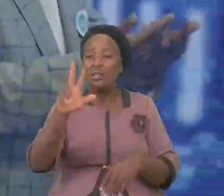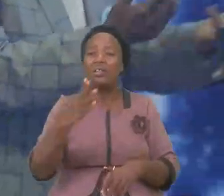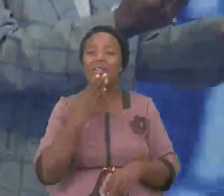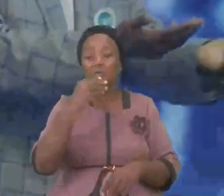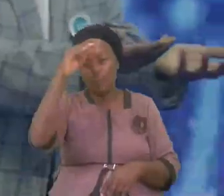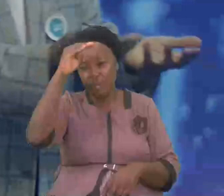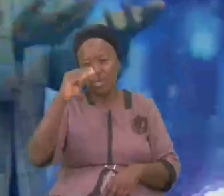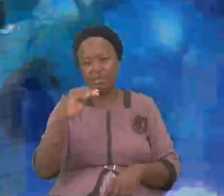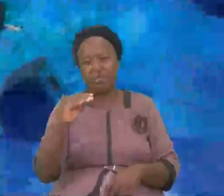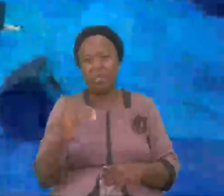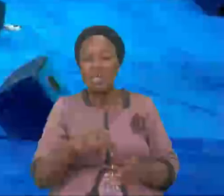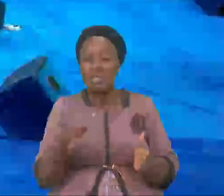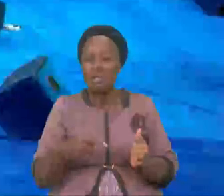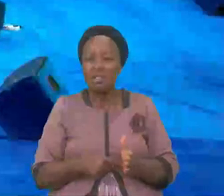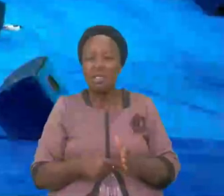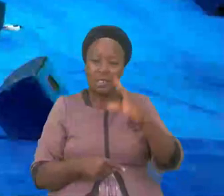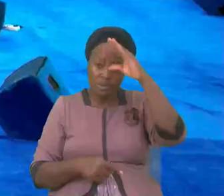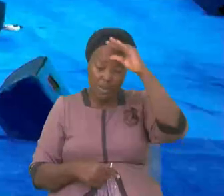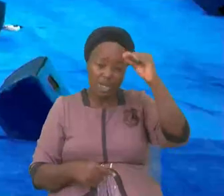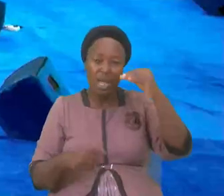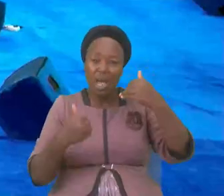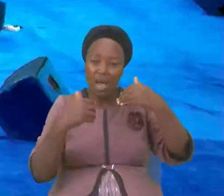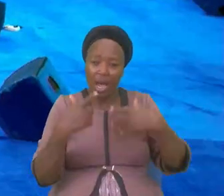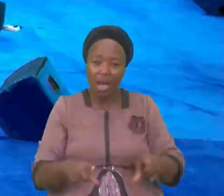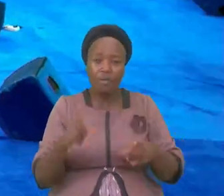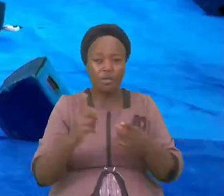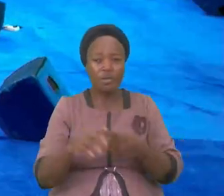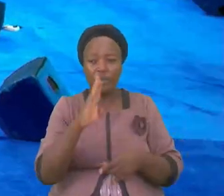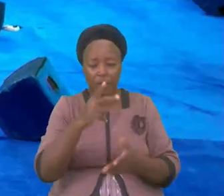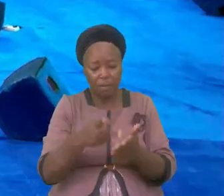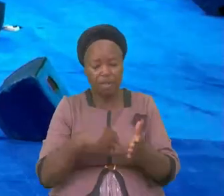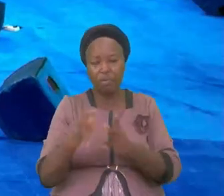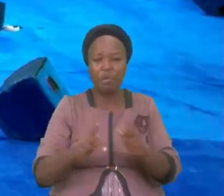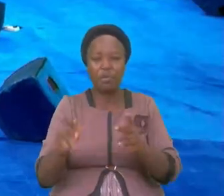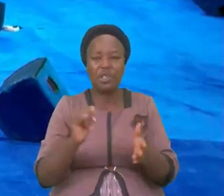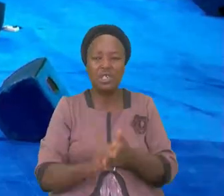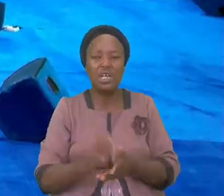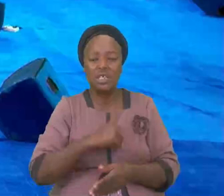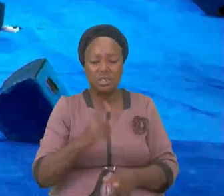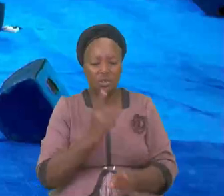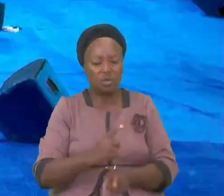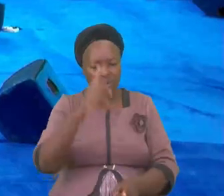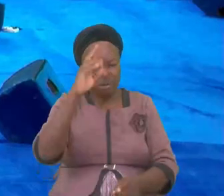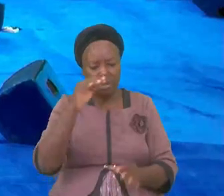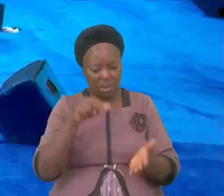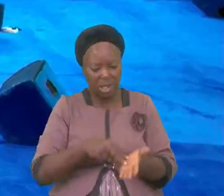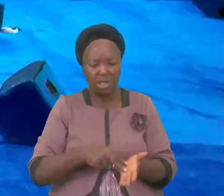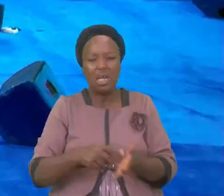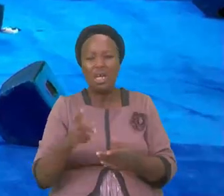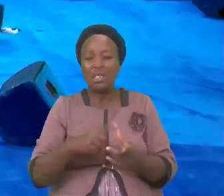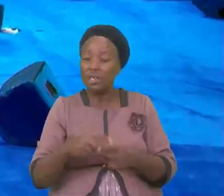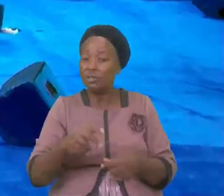Meshach et Abednego faisaient partie de ceux-là qu'ils avaient emportés en